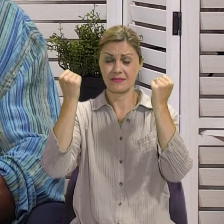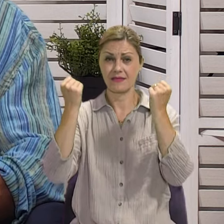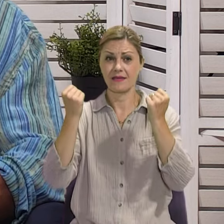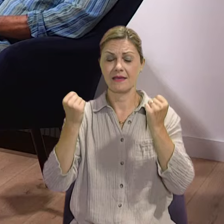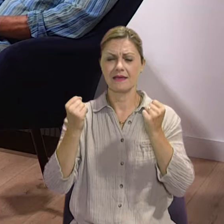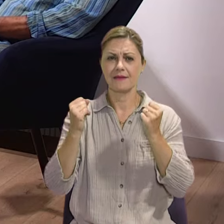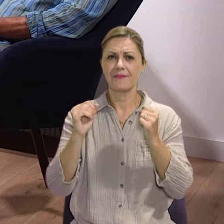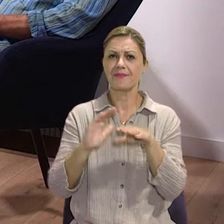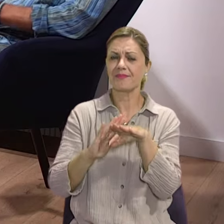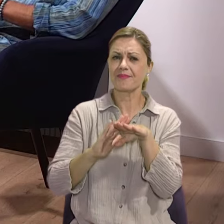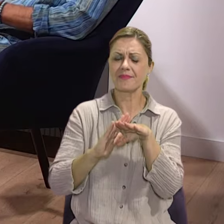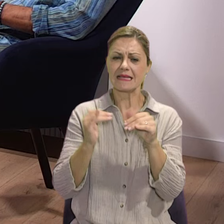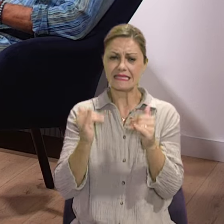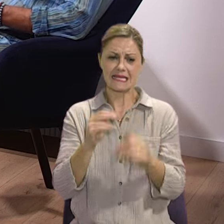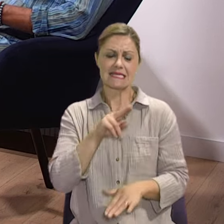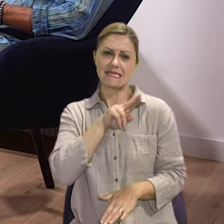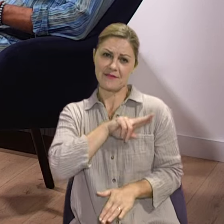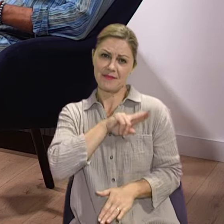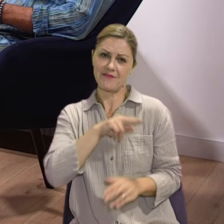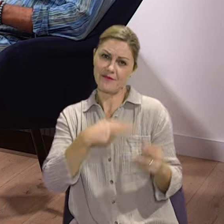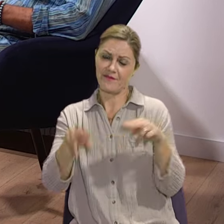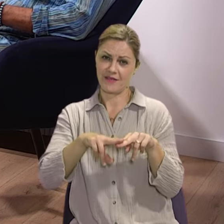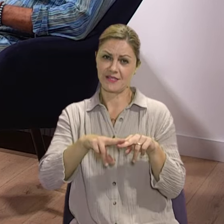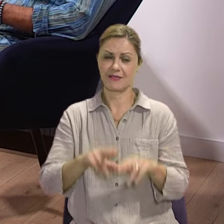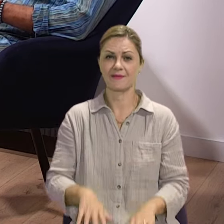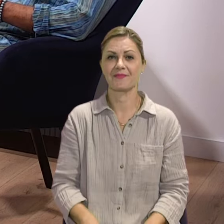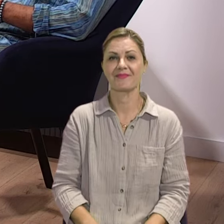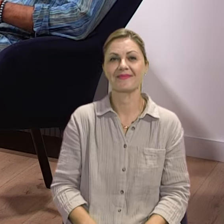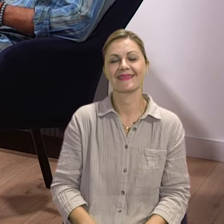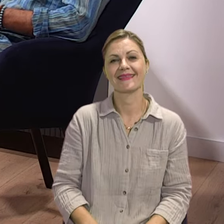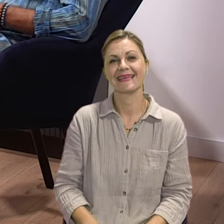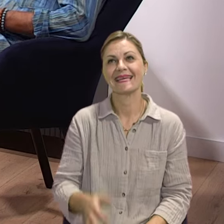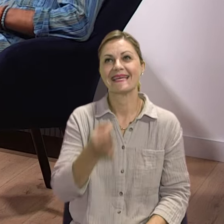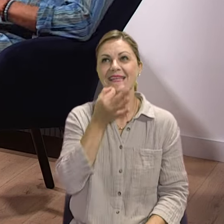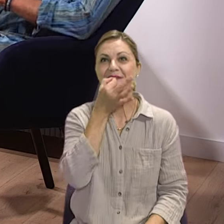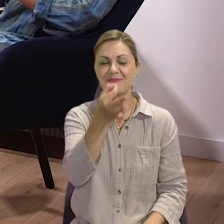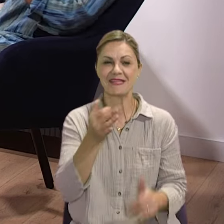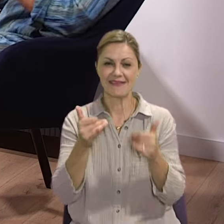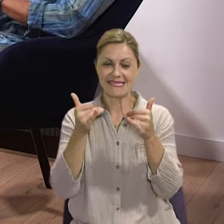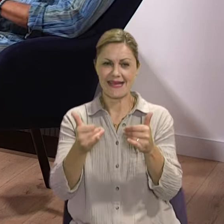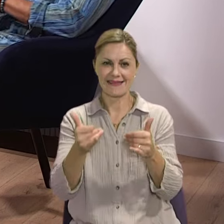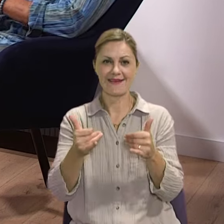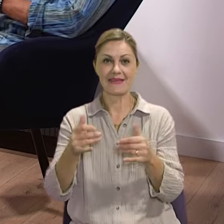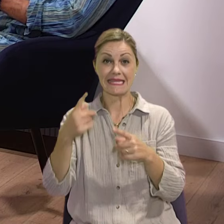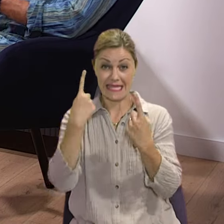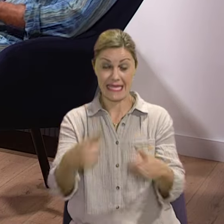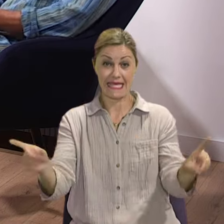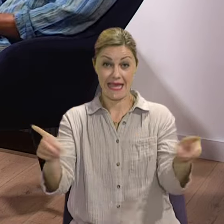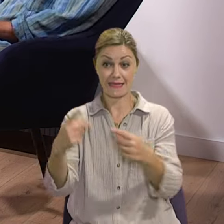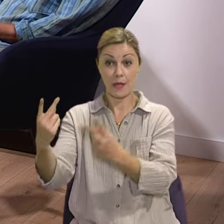Da, da. A... Sad ste i gost dirigent u teatru. Da, zamislite. Kako to